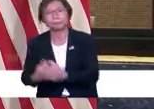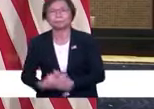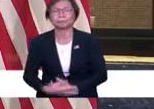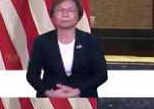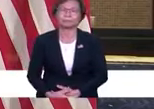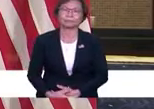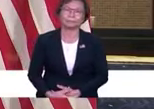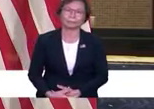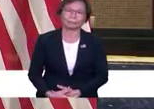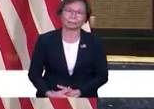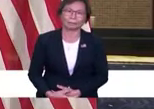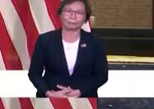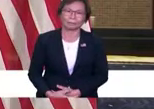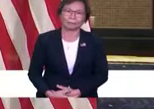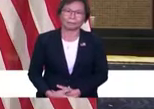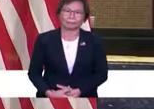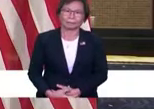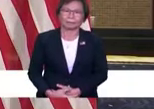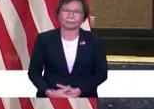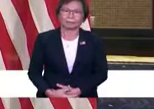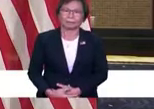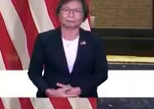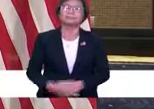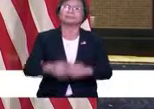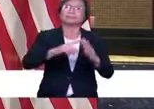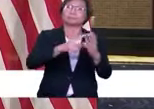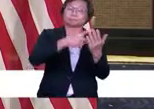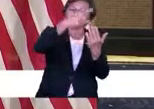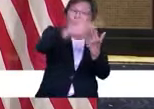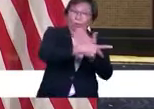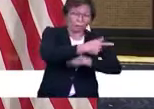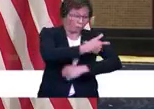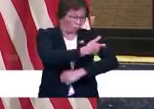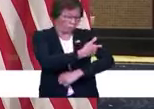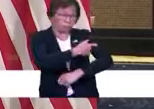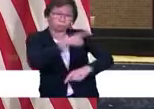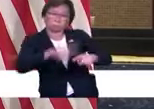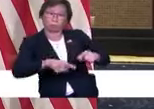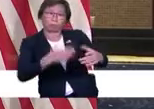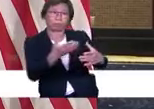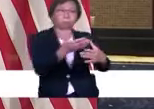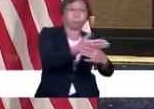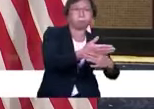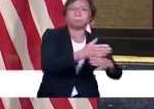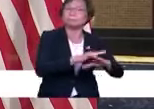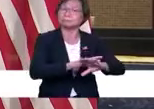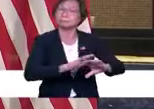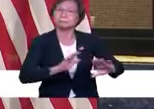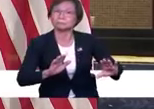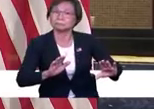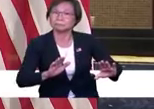justru memainkan pelaksanaan program vaksinasi tidak boleh terganggu